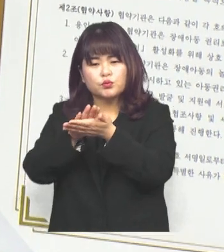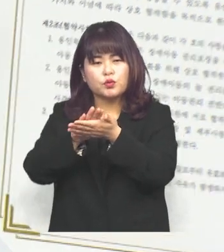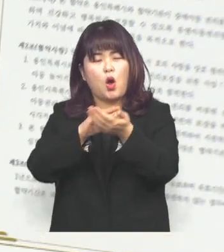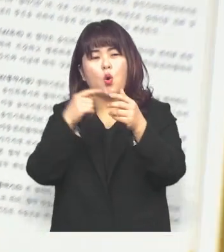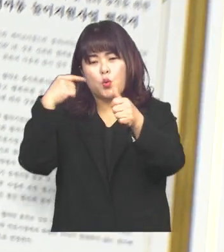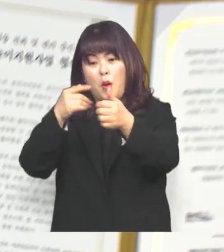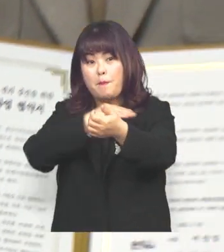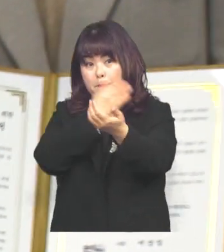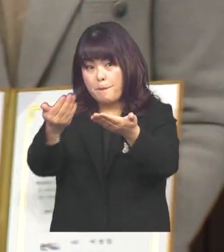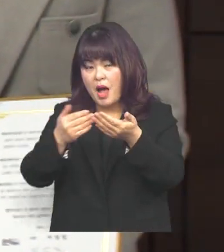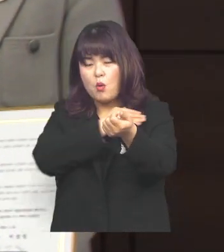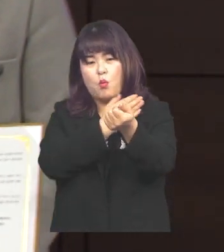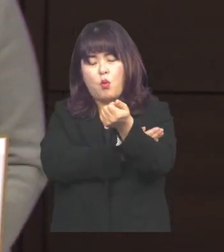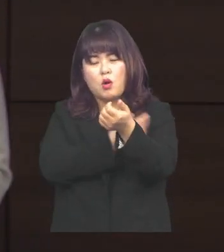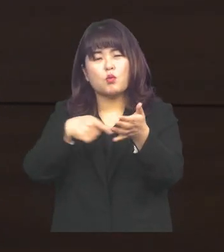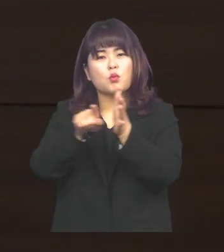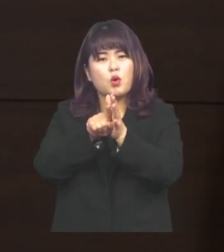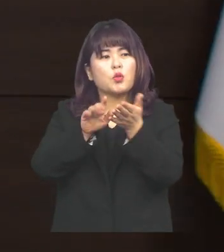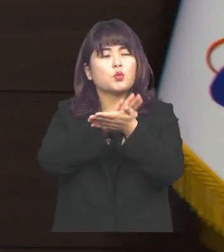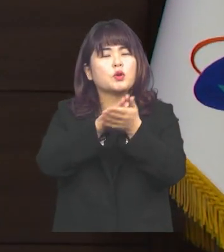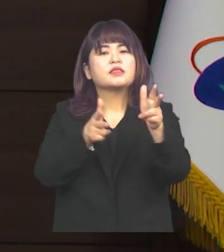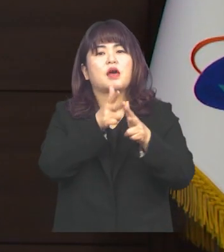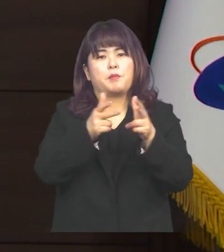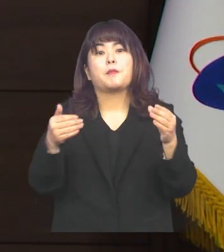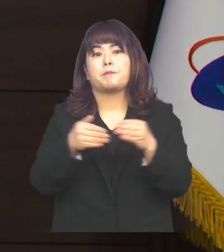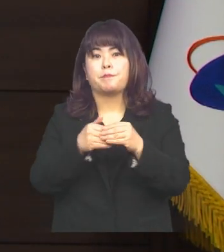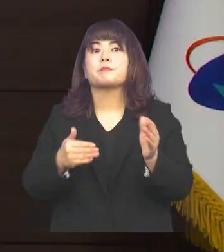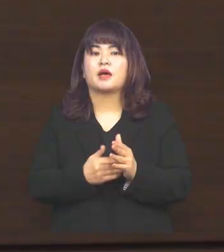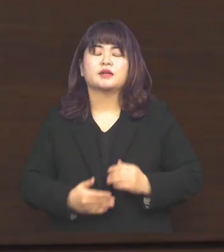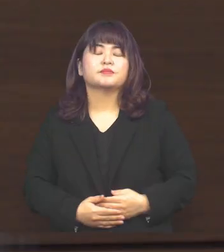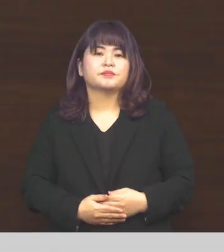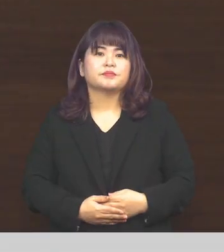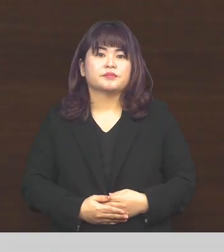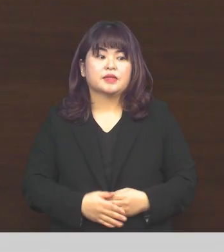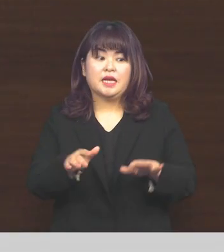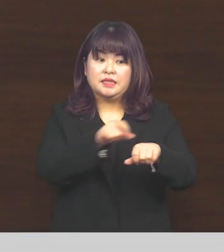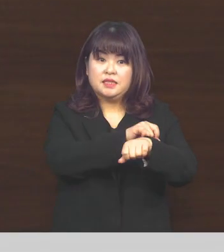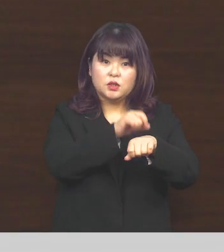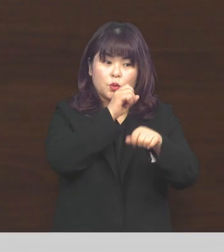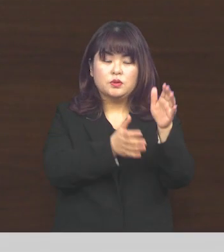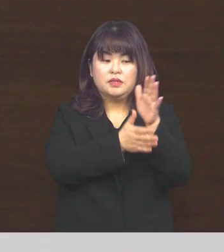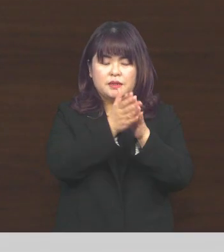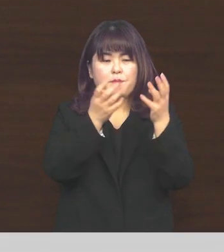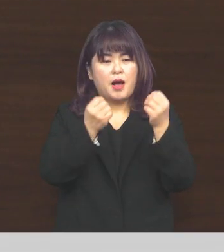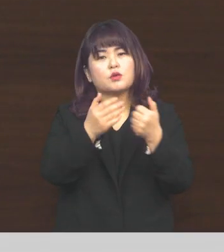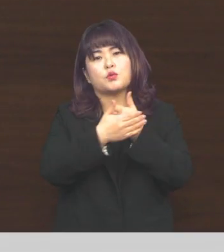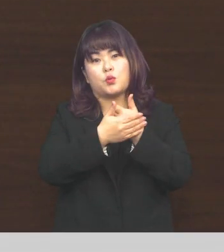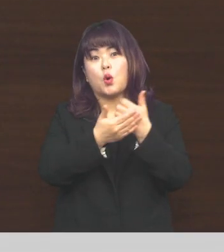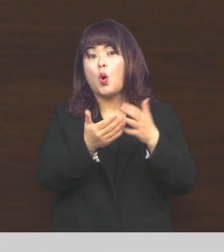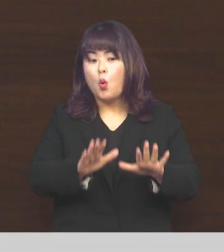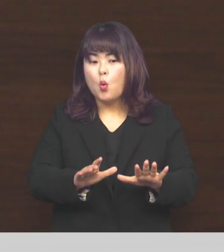권리를 보장하기 위해 장애아동 놀이 지원 사업 협약을 체결했습니다. 특히 용인시에서도 이렇게 많이 지원을 해주셔서